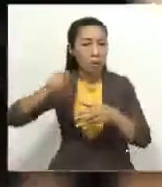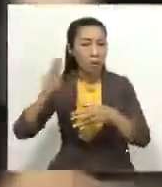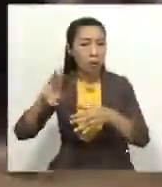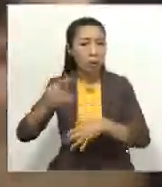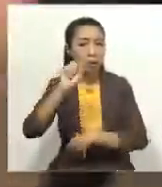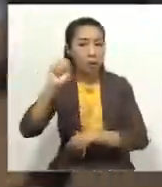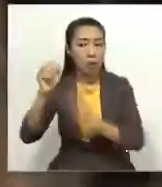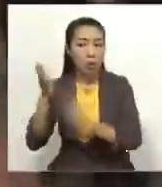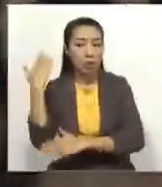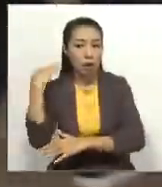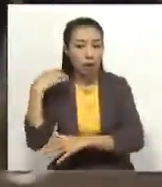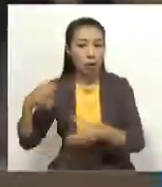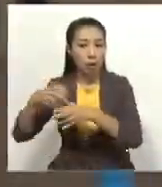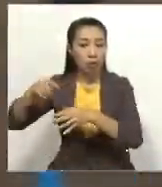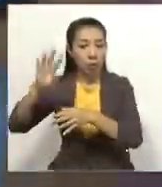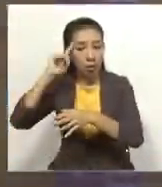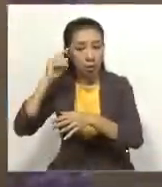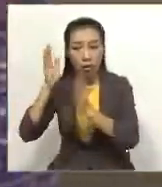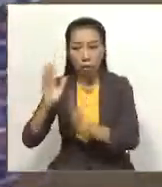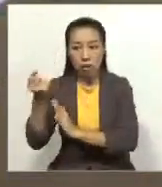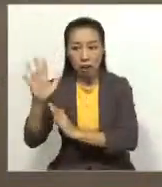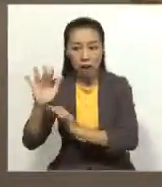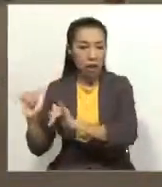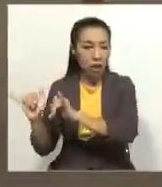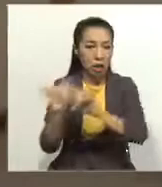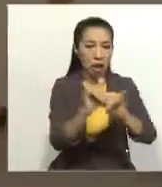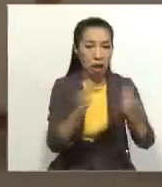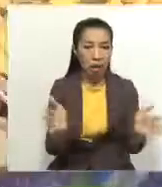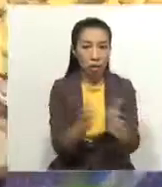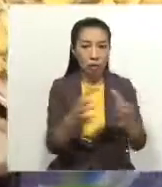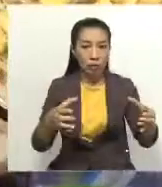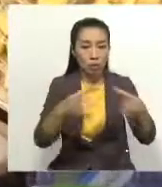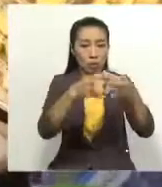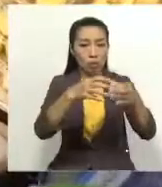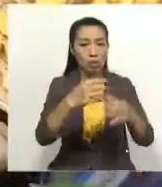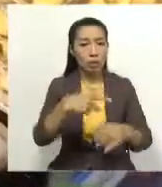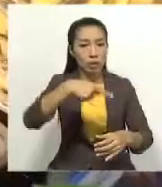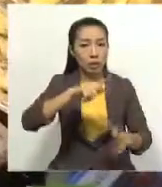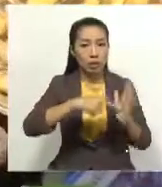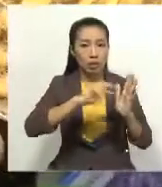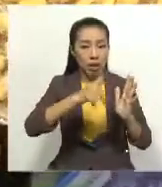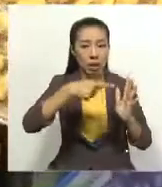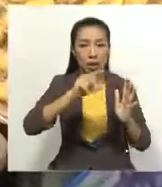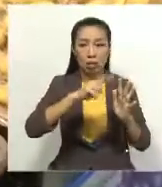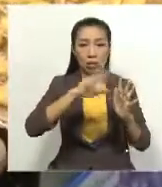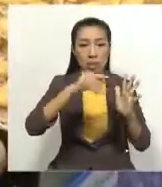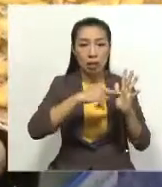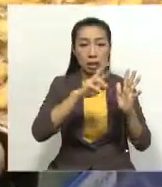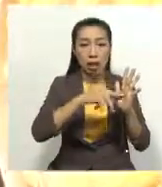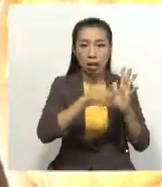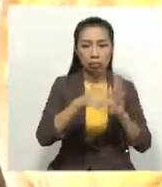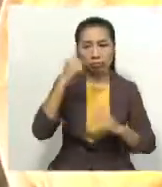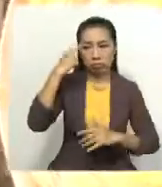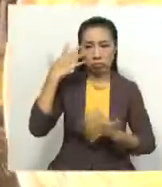นจะย้ายไปอยู่พรรคพลังประชารัฐยืนยันว่าการลงพื้นที่ครั้งนี้ไม่มีการดึงตัวส.ส.ให้ย้ายพรรคและการลงพื้น